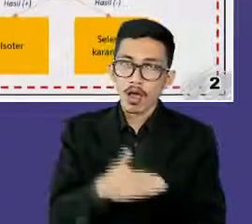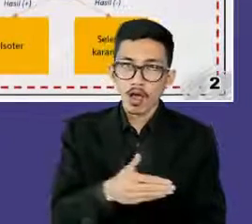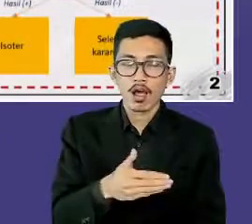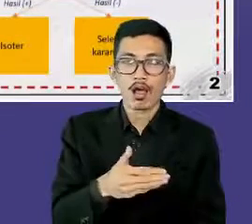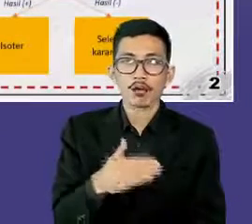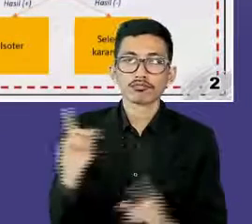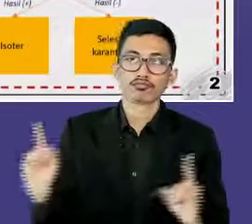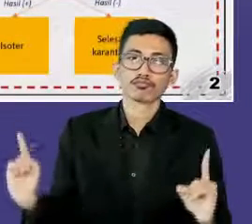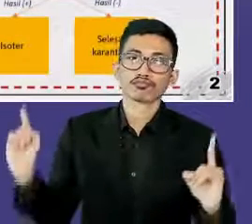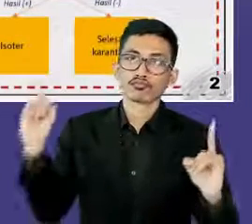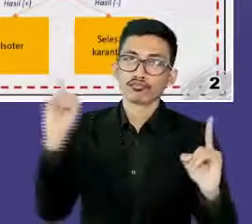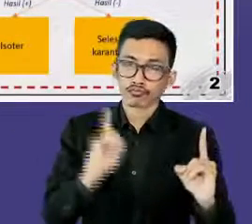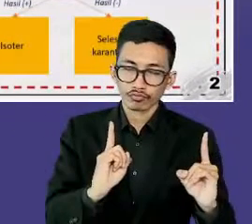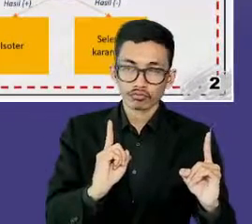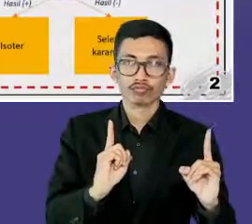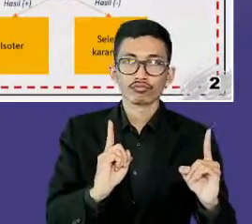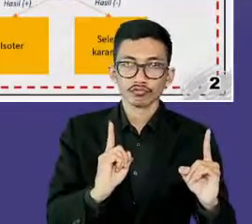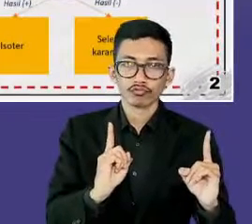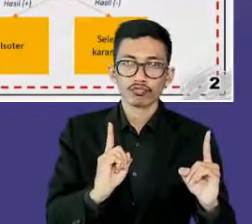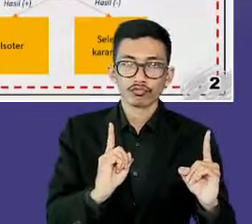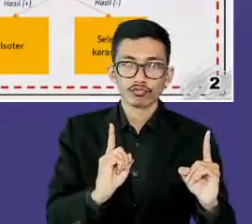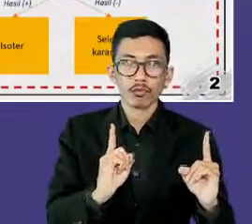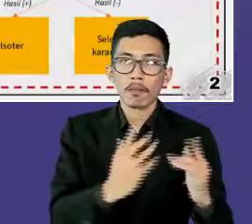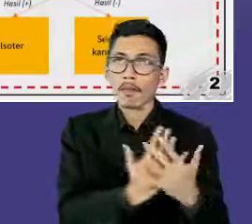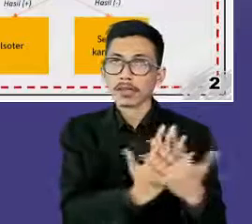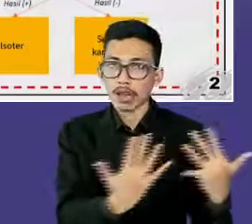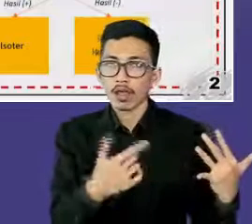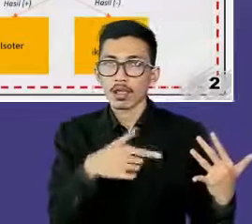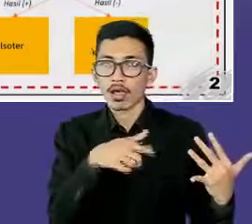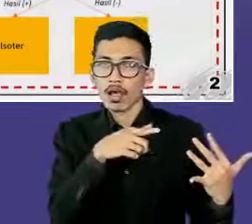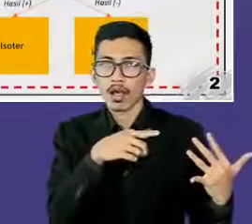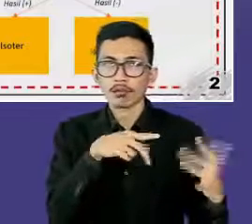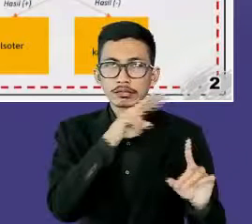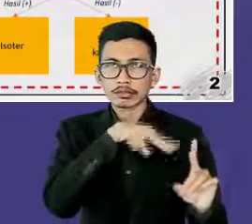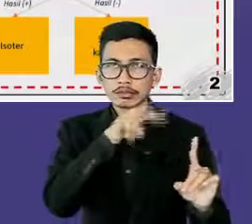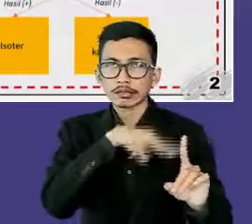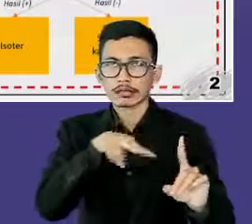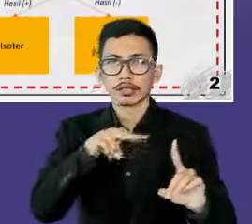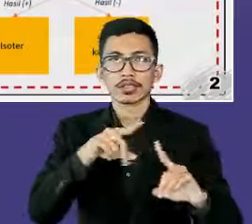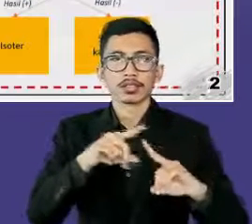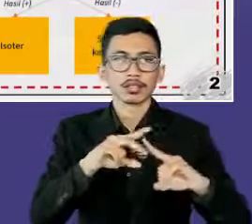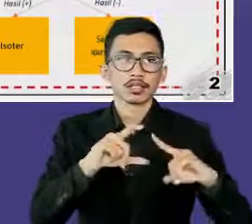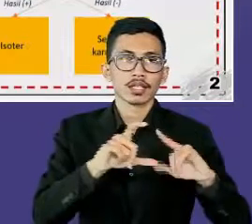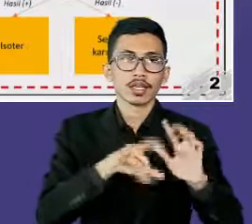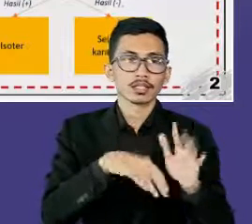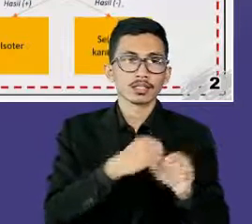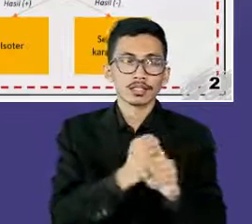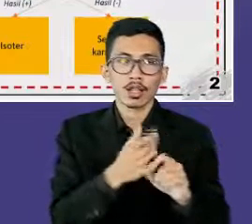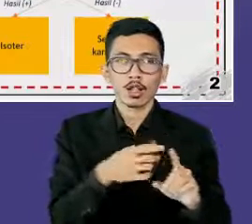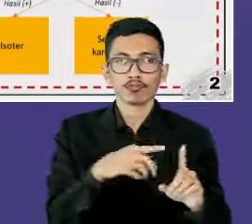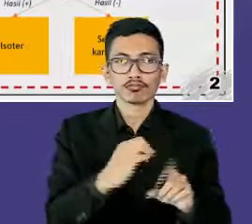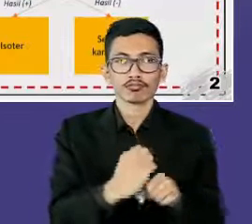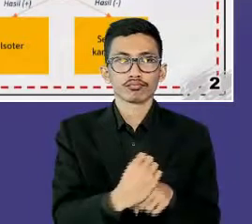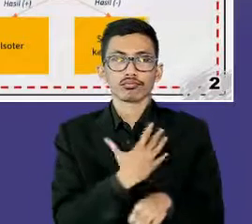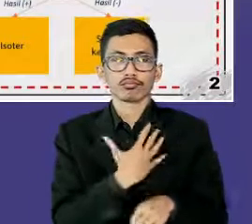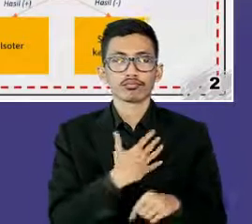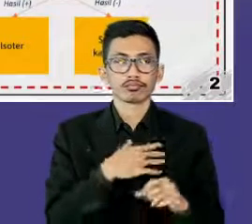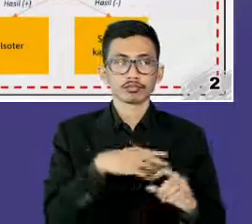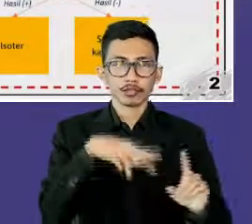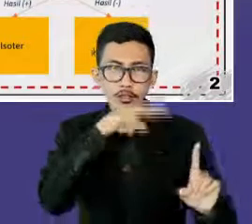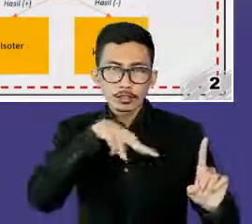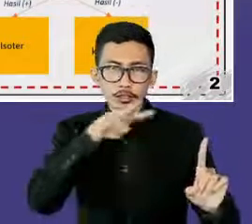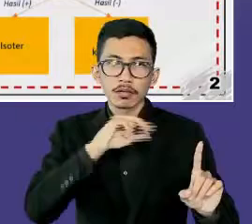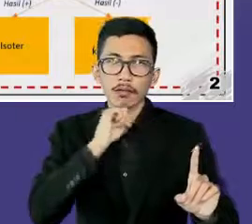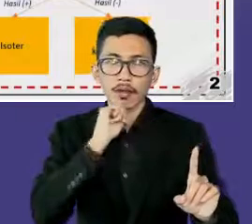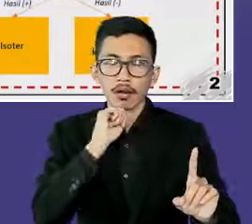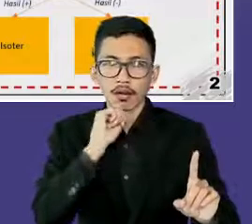Hai secara manual mendatangi masyarakat yang disinyalir terkena atau terpapar copied